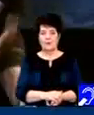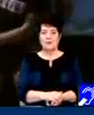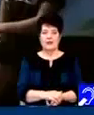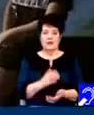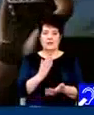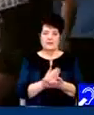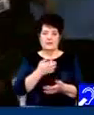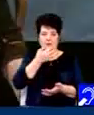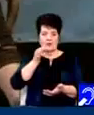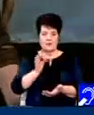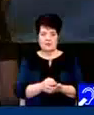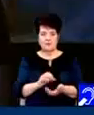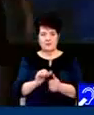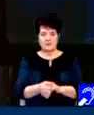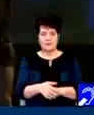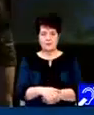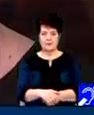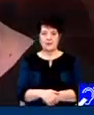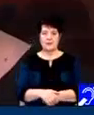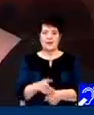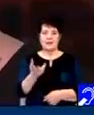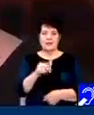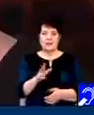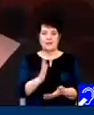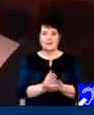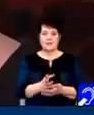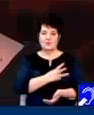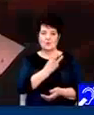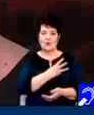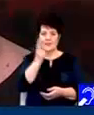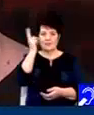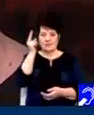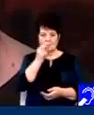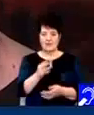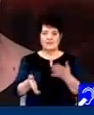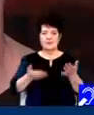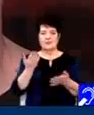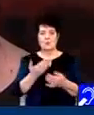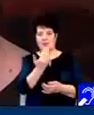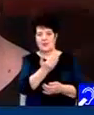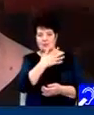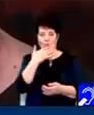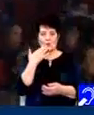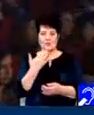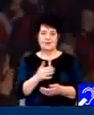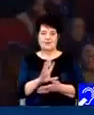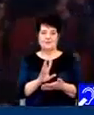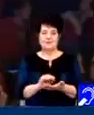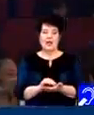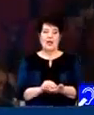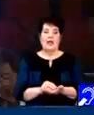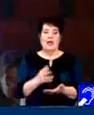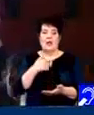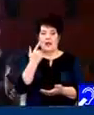fel de schimb de experiență. O foarte mare provocare, dar sunt foarte curios să învăț și să descoper de la ei foarte multe lucruri. Teatrul